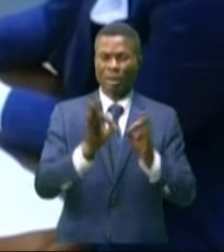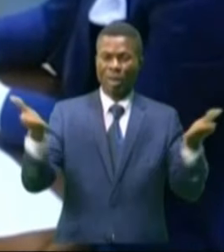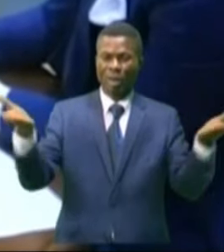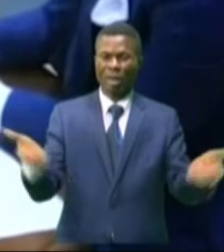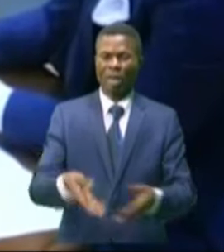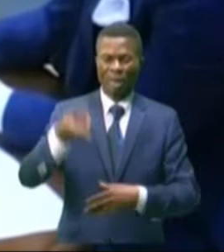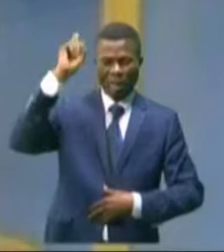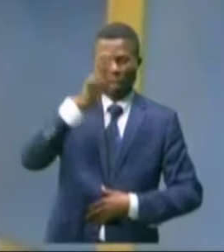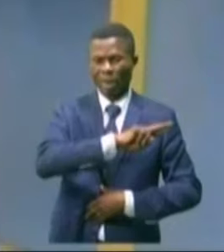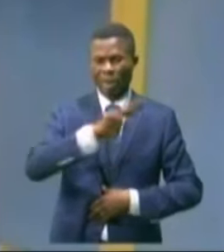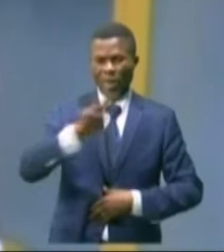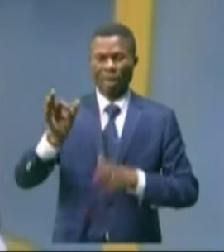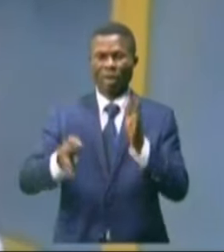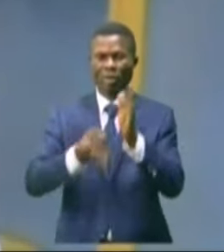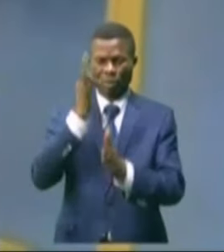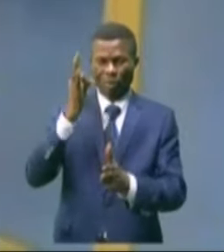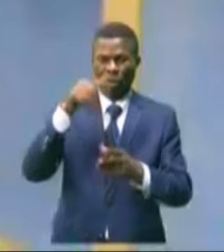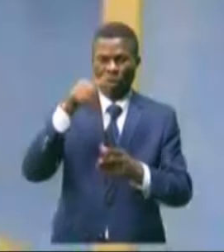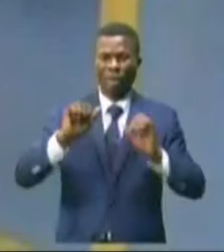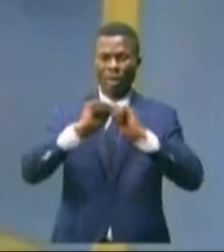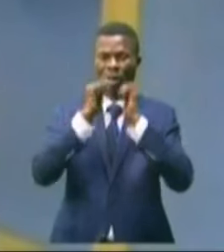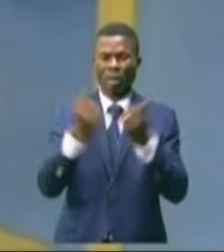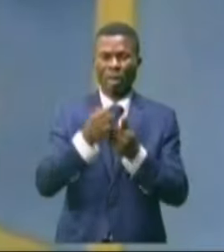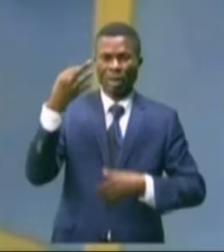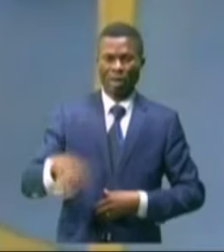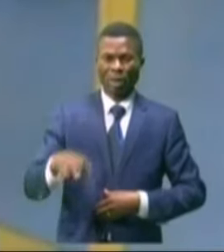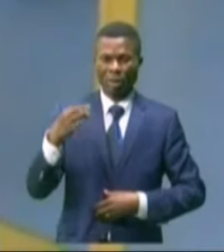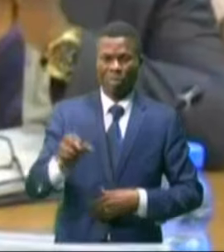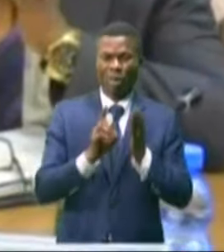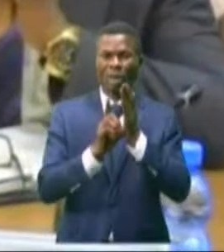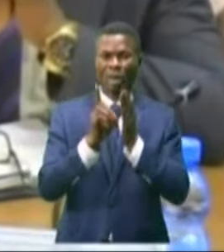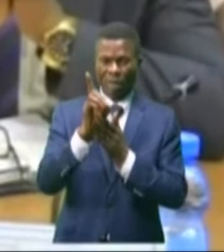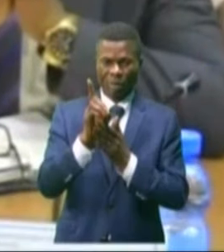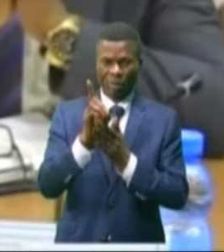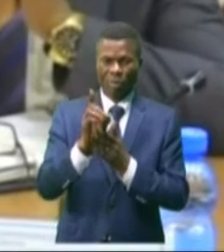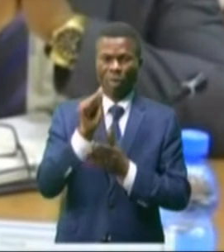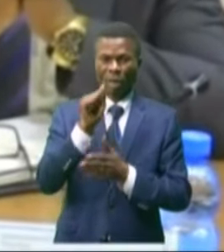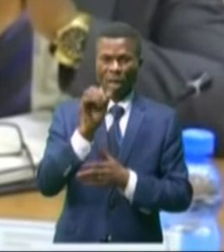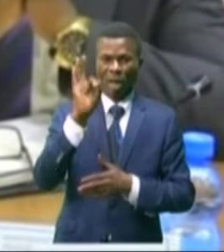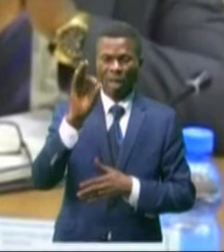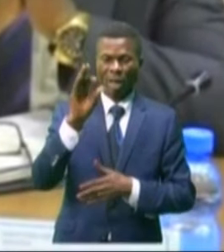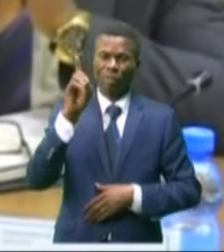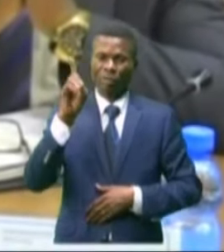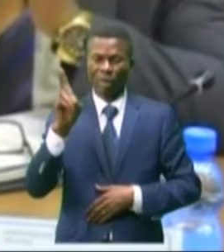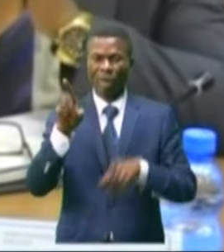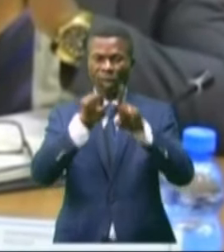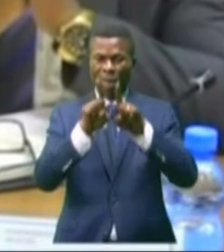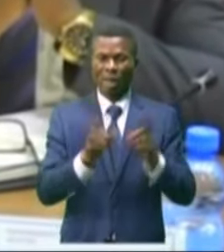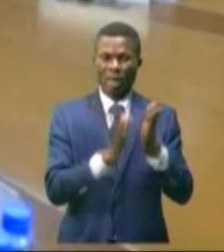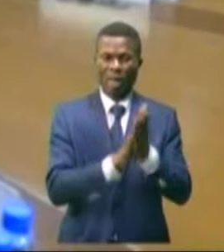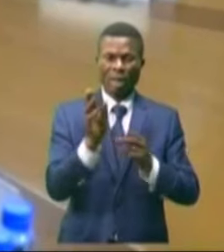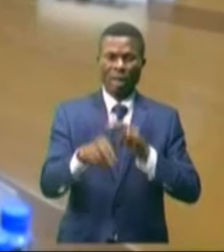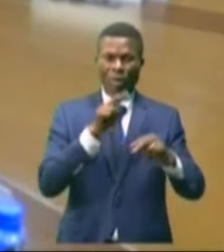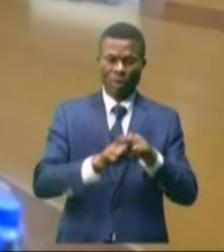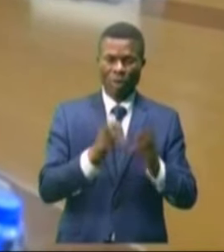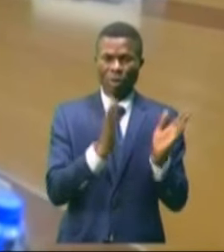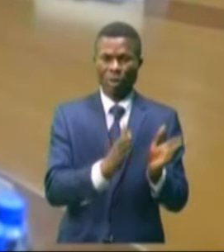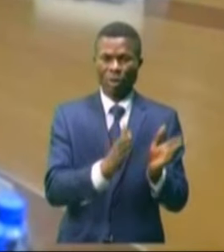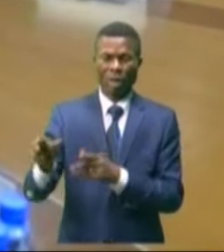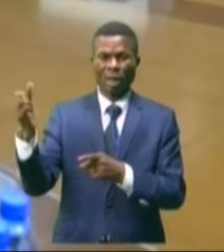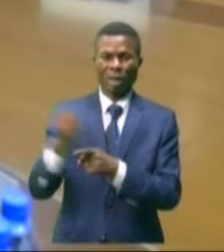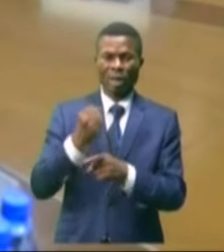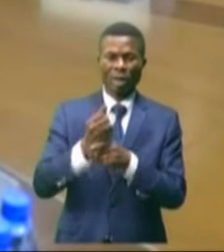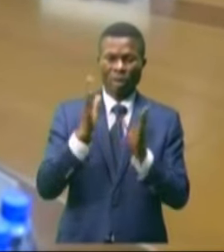depuis 2013 à travers l'Agence française de développement, AFD, et l'Institut national de préparation